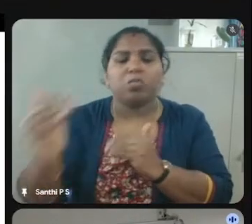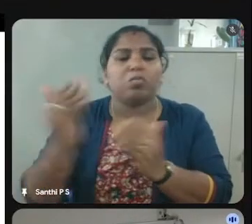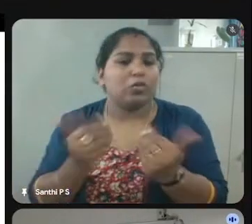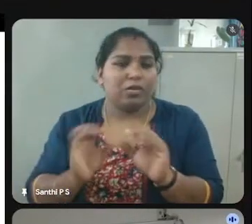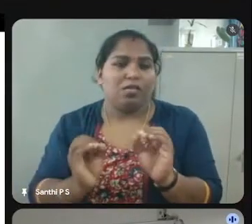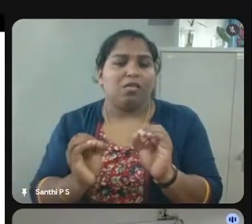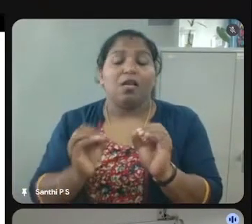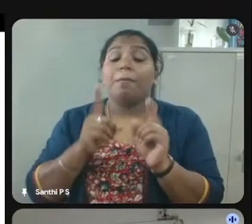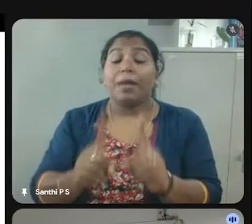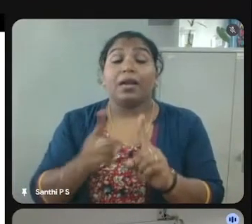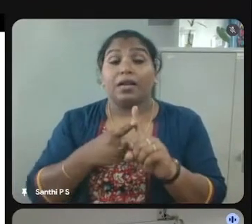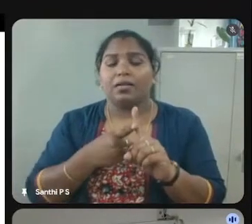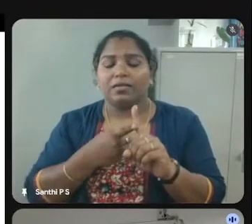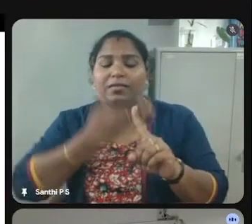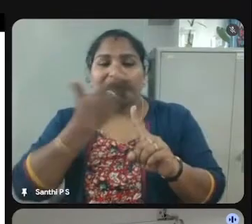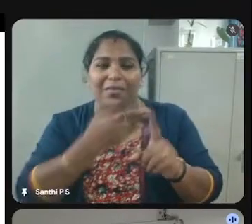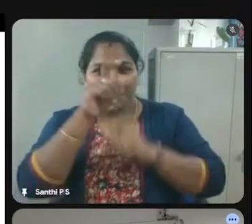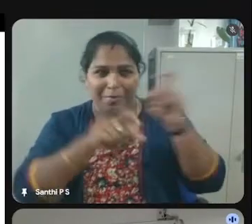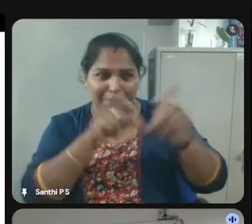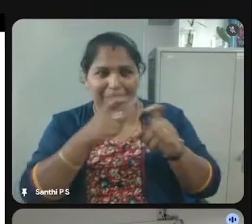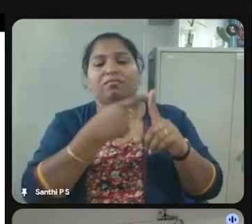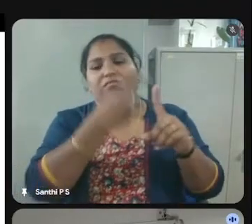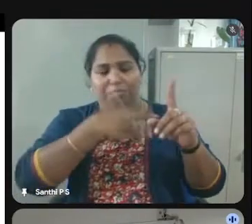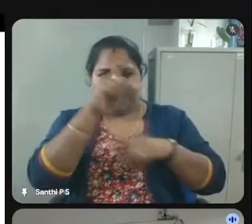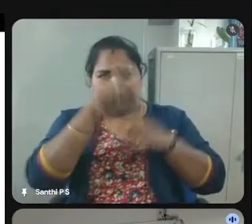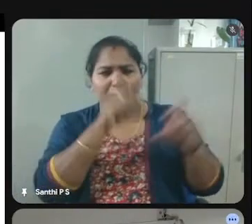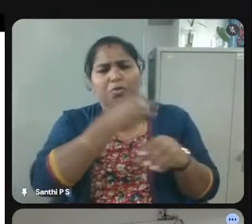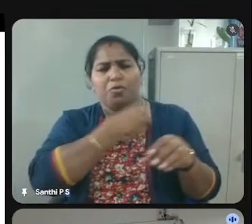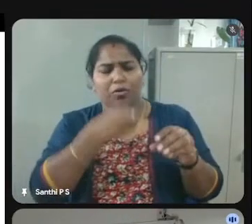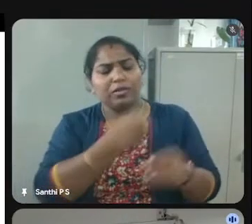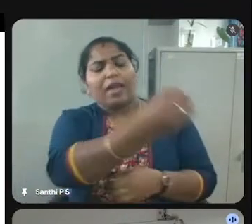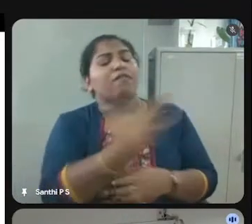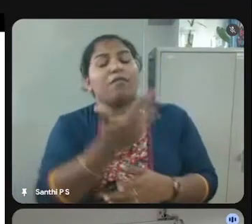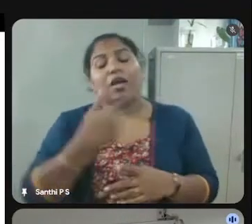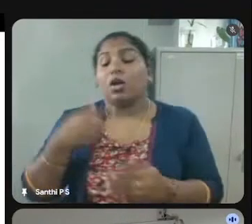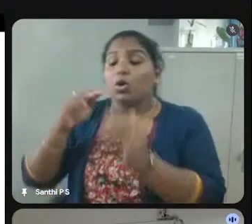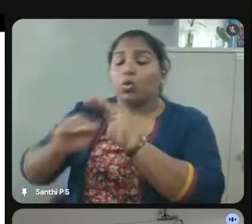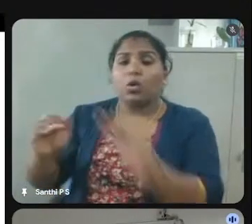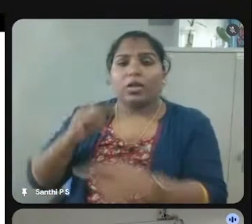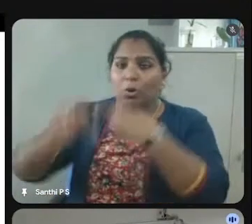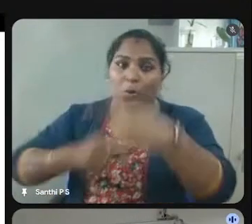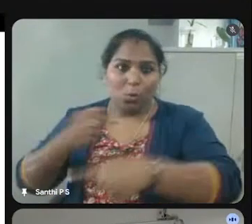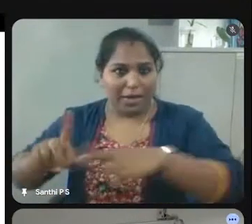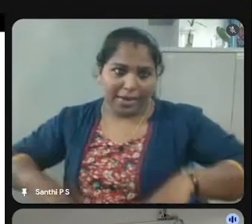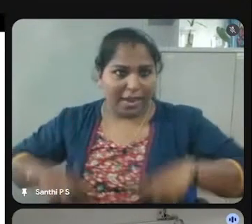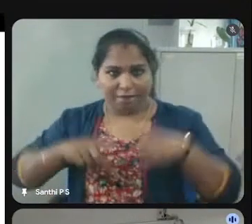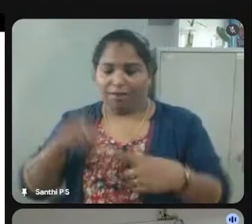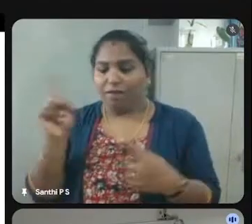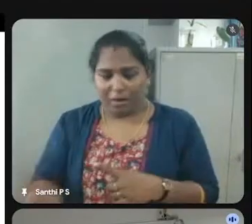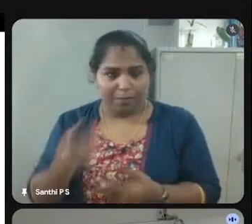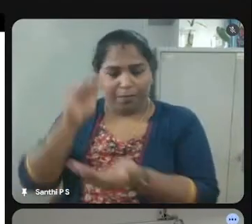എല്ലാവരുടെയും തെറപ്പിസ്റ്റ് നിങ്ങളോടൊക്കെയും പറഞ്ഞിട്ടുണ്ടാകും കുട്ടിക്ക് എപ്പോഴും ഒരു റുട്ടീൻ വേണം, ഒരു ചിട്ട വേണം. ആ ഒരു ചിട്ട